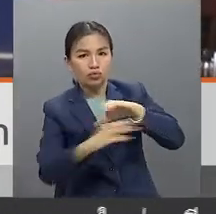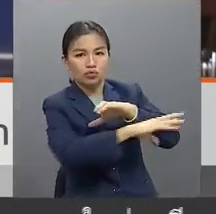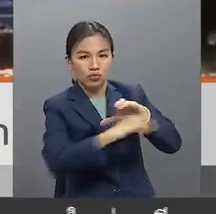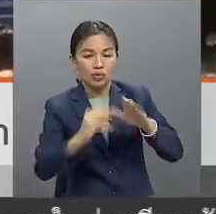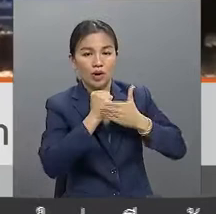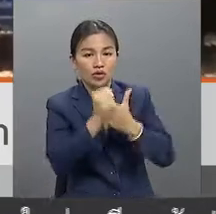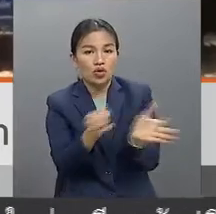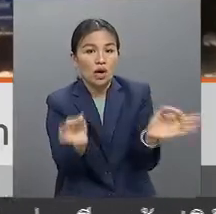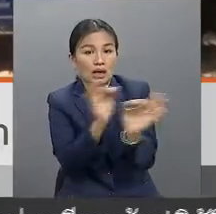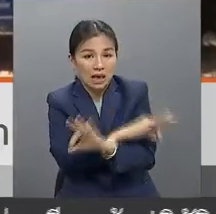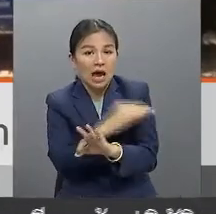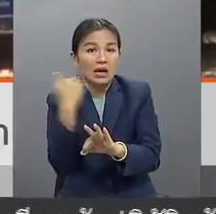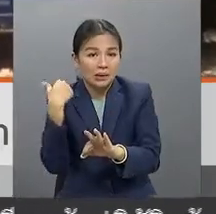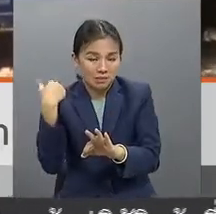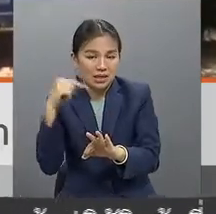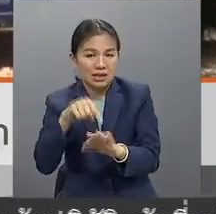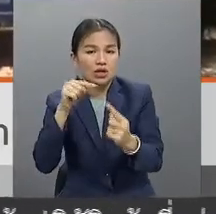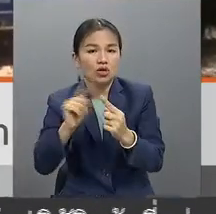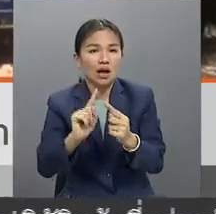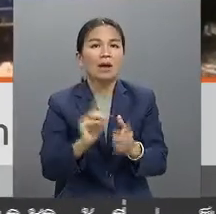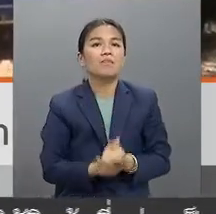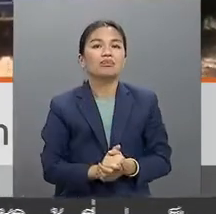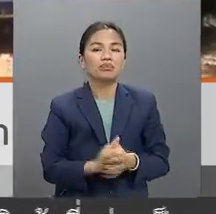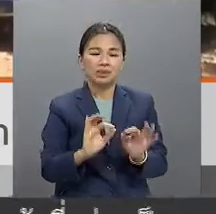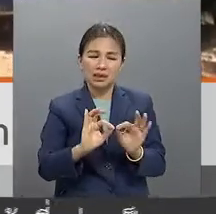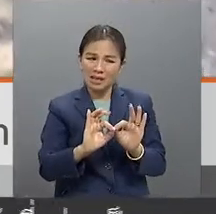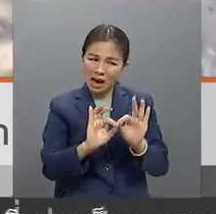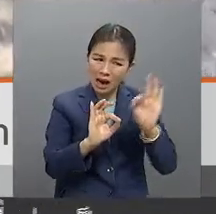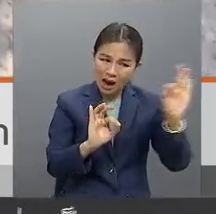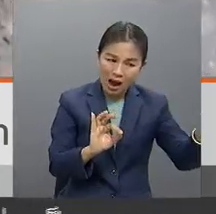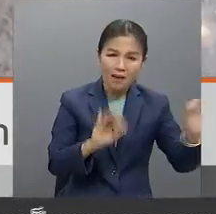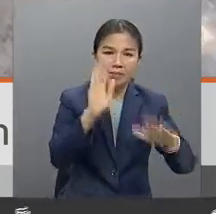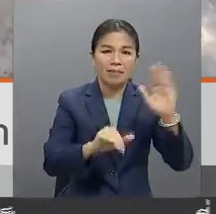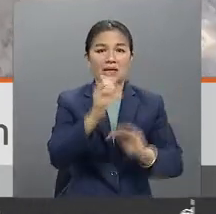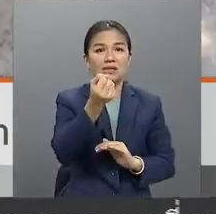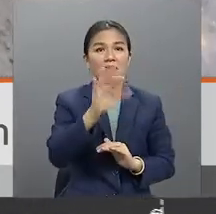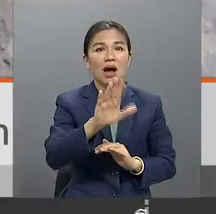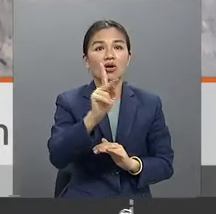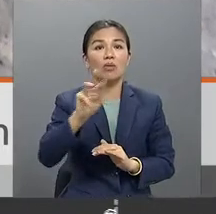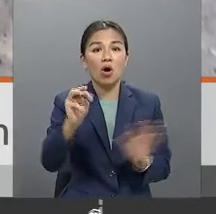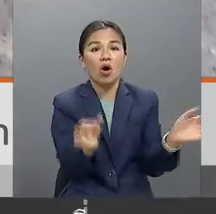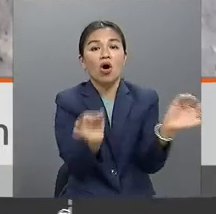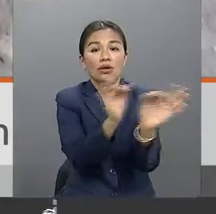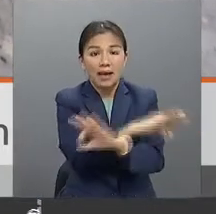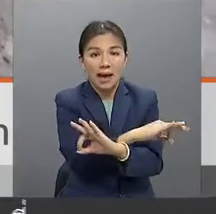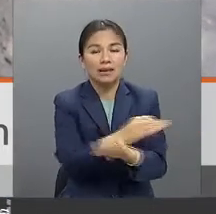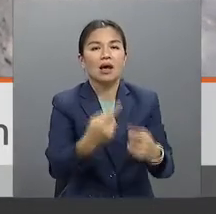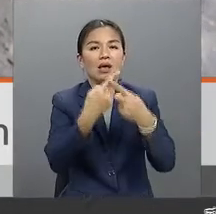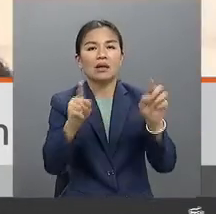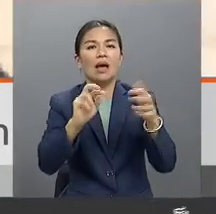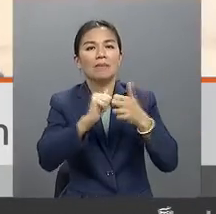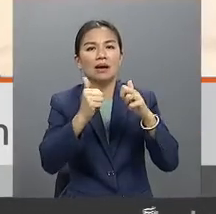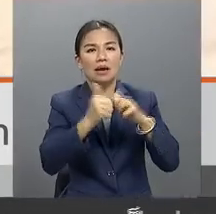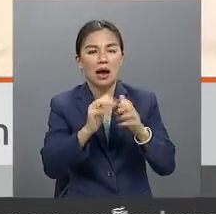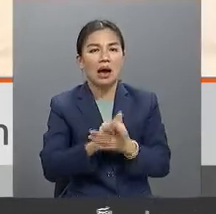ดิบในตำบลบางสักอำเภอกันตังห่างออกจากหมู่บ้านใส่ 15กิโลเมตรมาให้ชาวบ้านใช้แทนแต่ก็ยังประสบปัญหาน้ำไหล